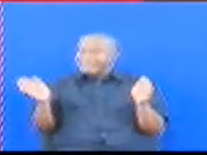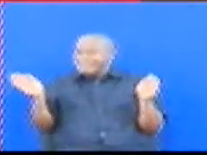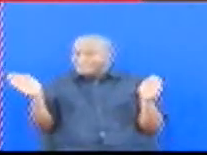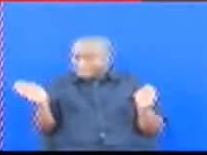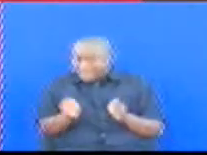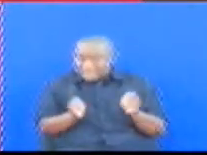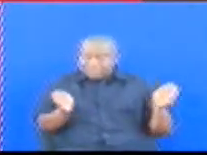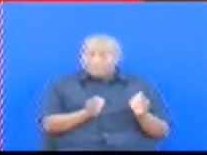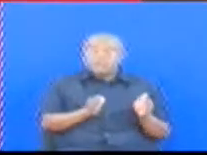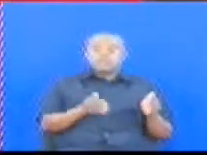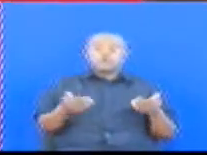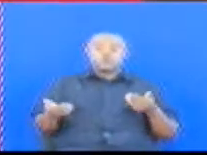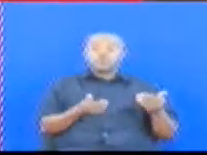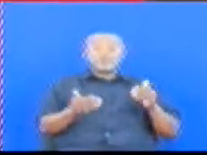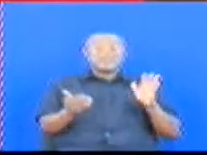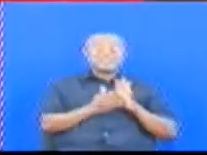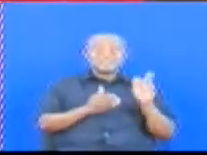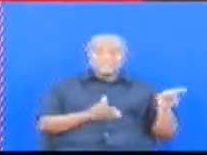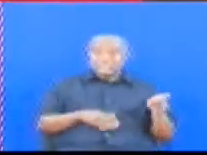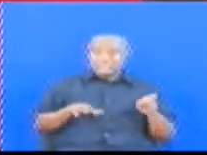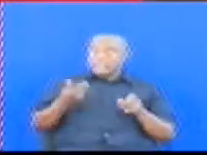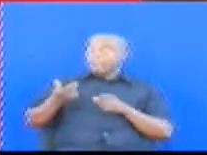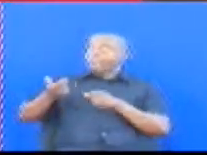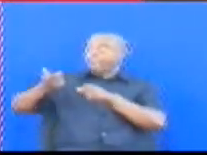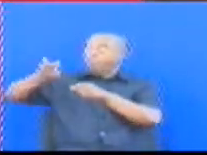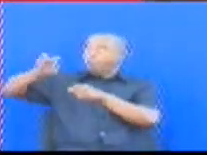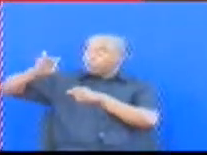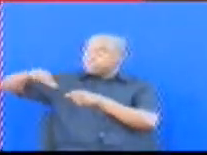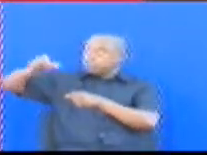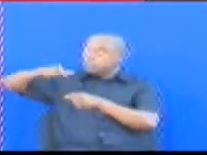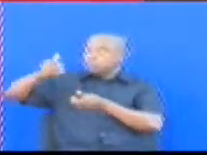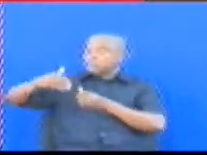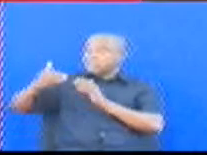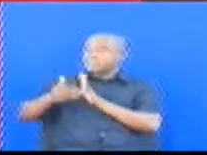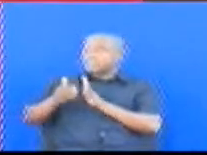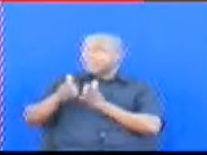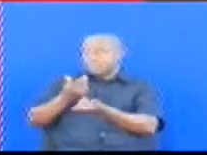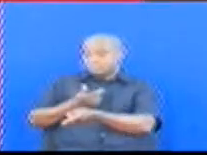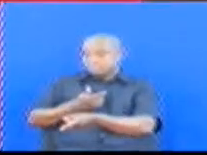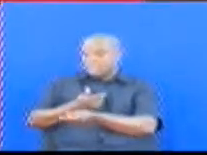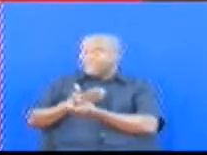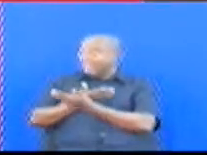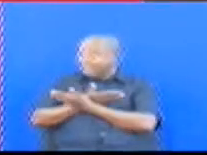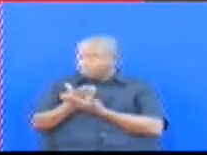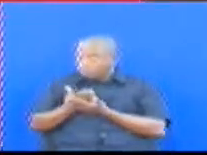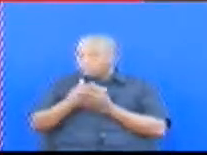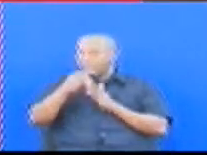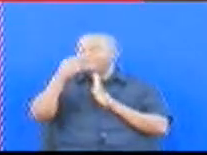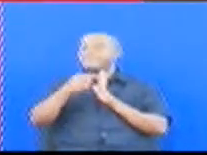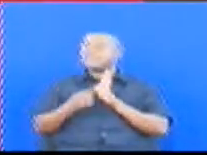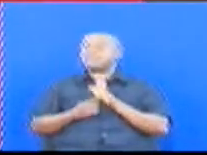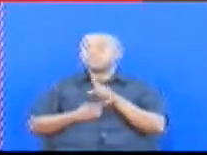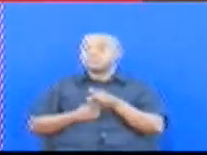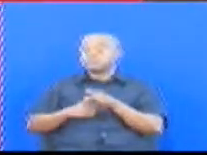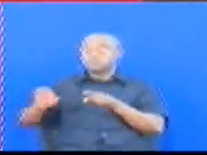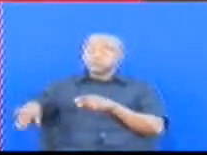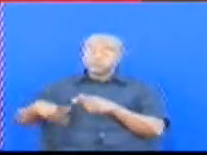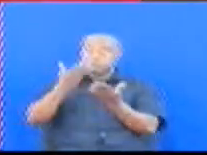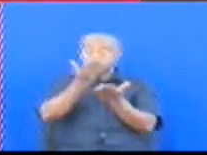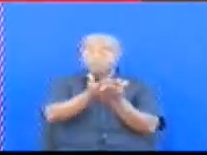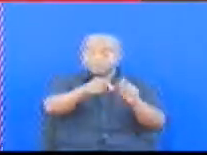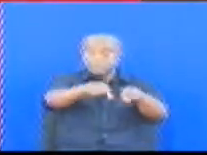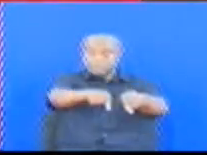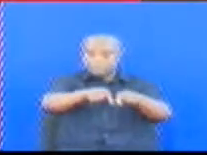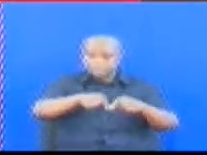kuongeza wanasheria wa haraka haraka ambao huenda hawakidhi vigezo zinaletwa katika bunge hili